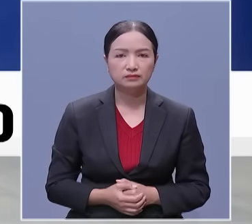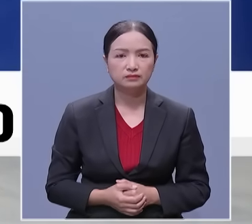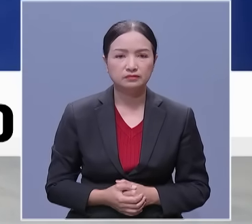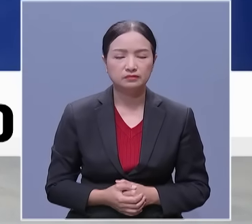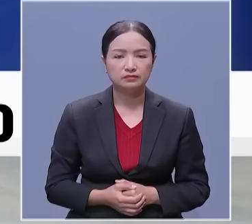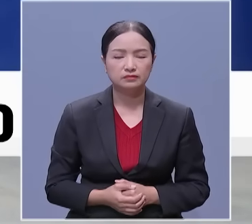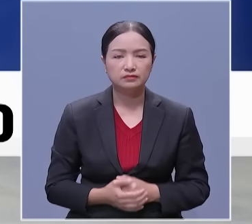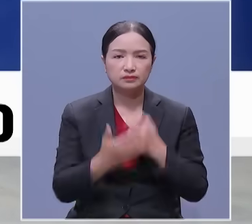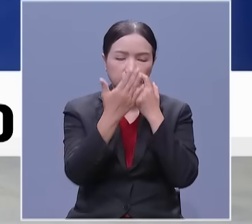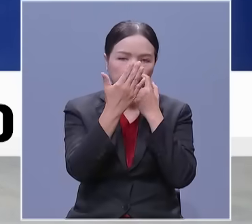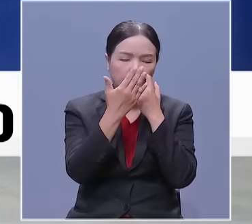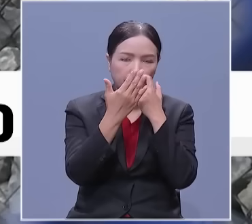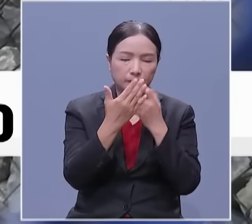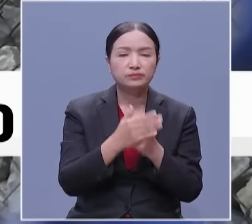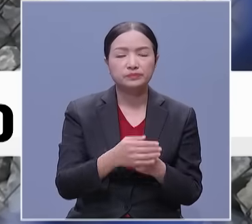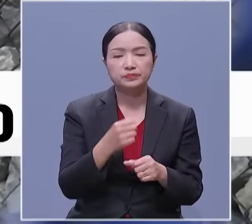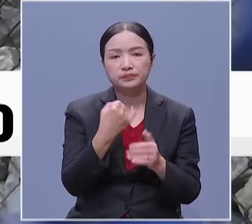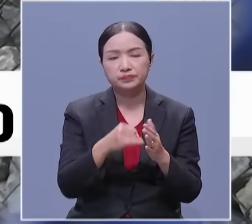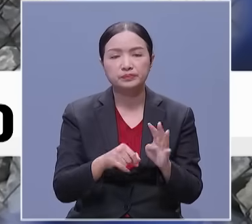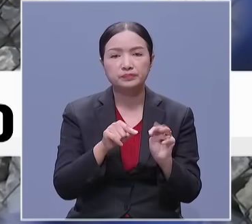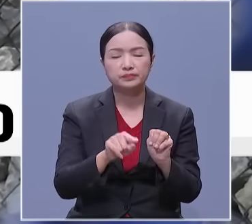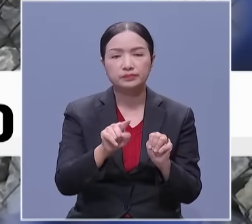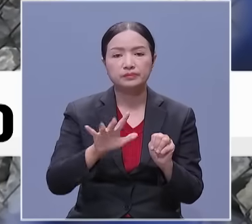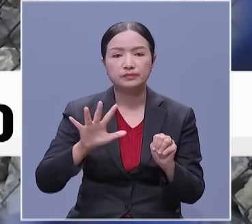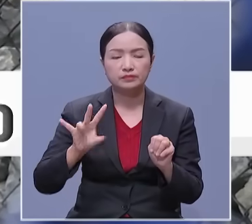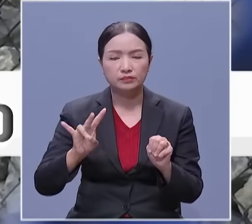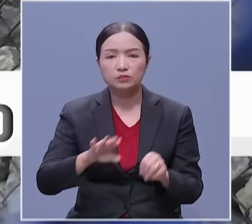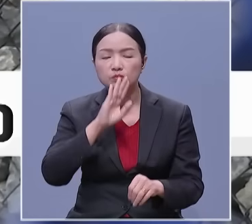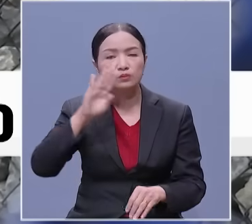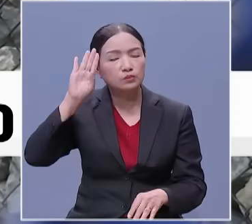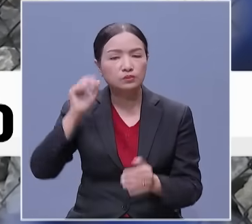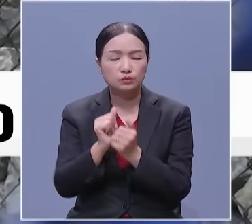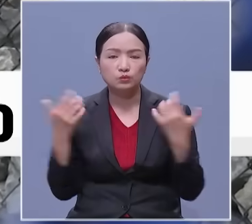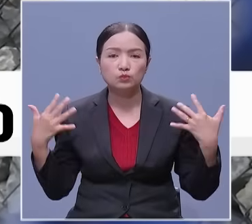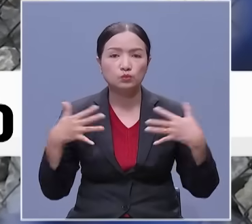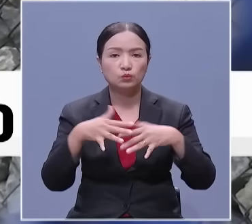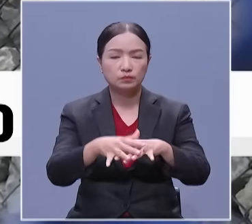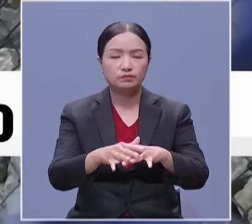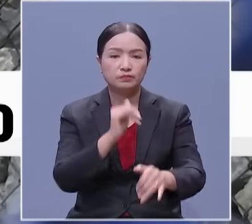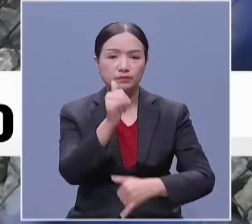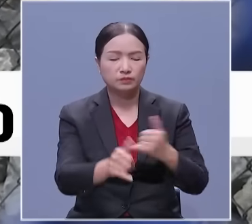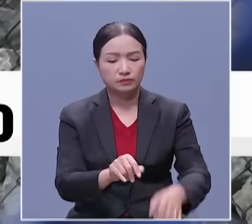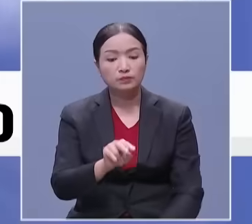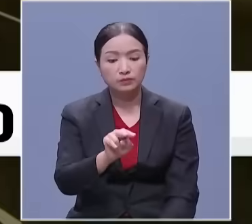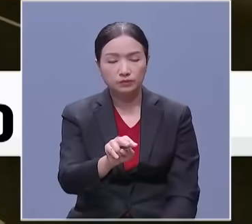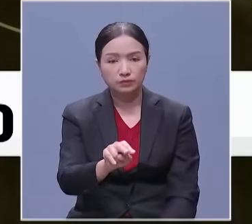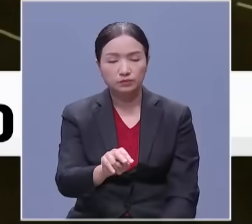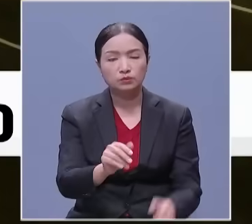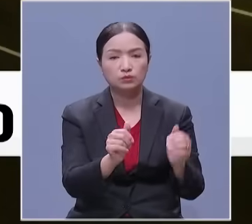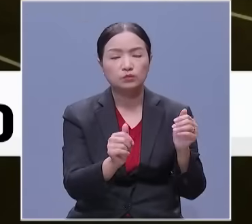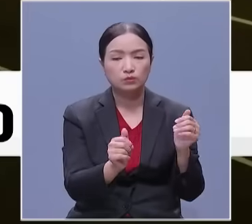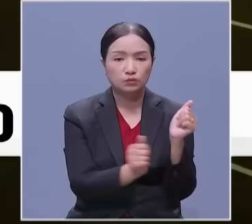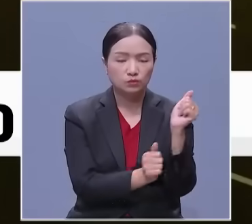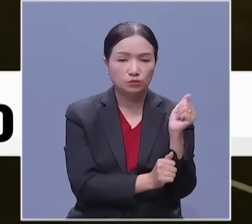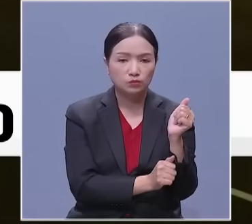ท่านนายเดชาบอกนะคะว่าสำหรับเรื่องความผิด157แค่ตำรวจที่ไปร่วมงานเลี้ยงนะสมมติว่าไปเห็นลูกน้องกำนันนกหรือว่